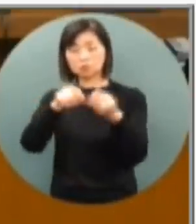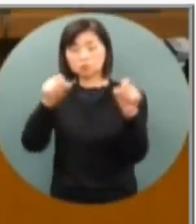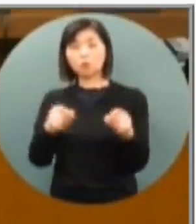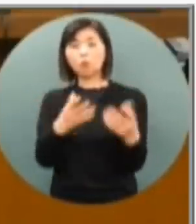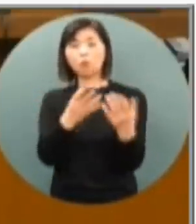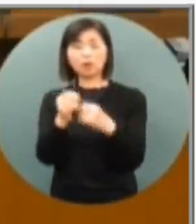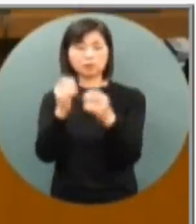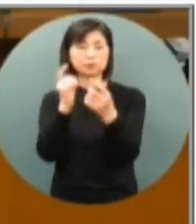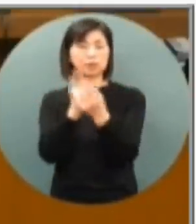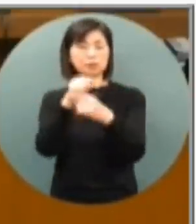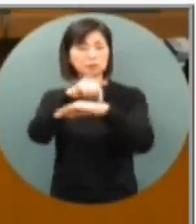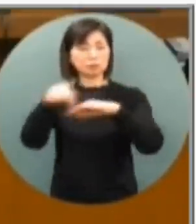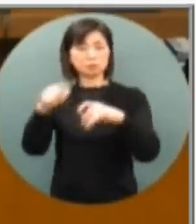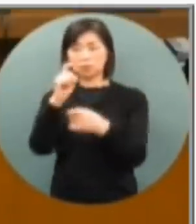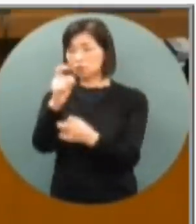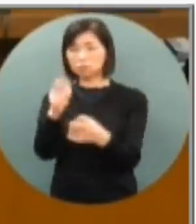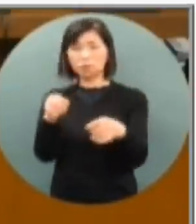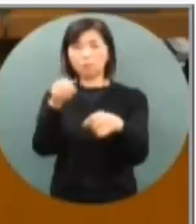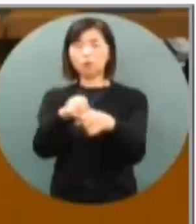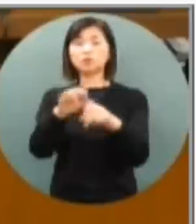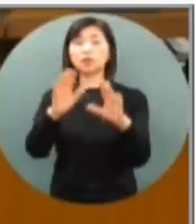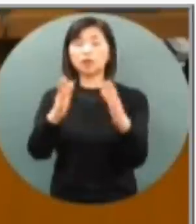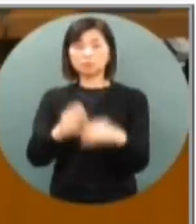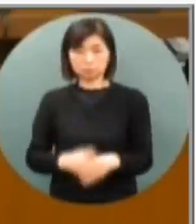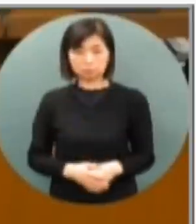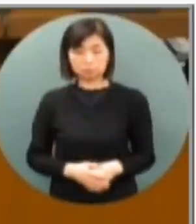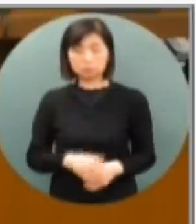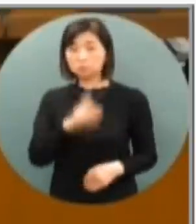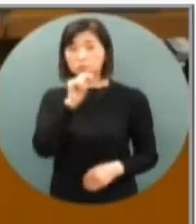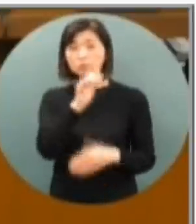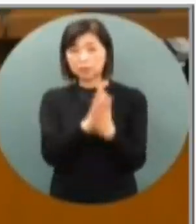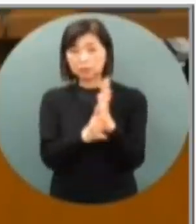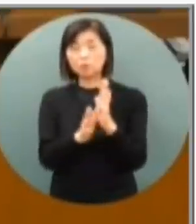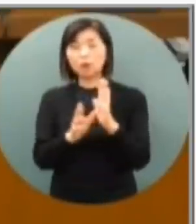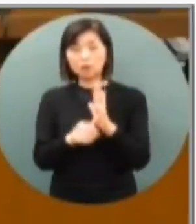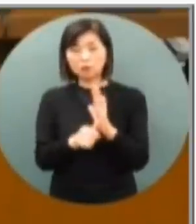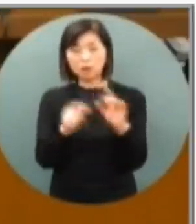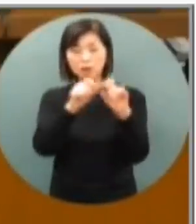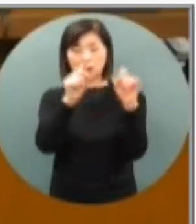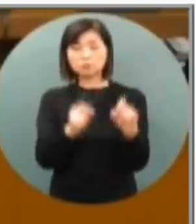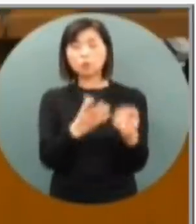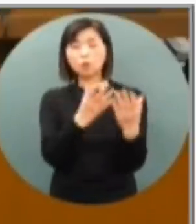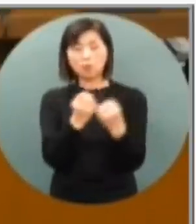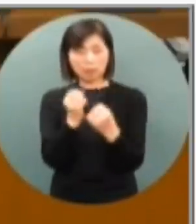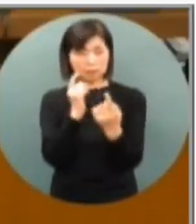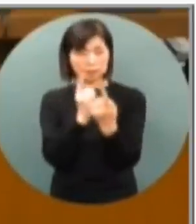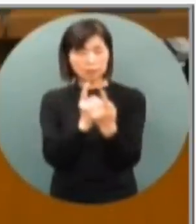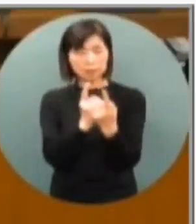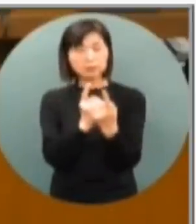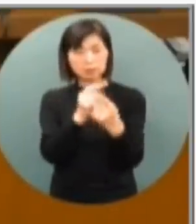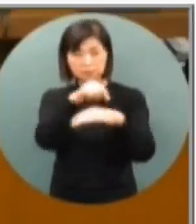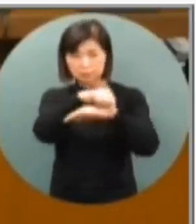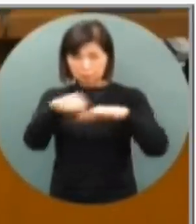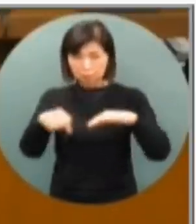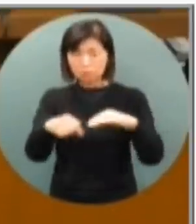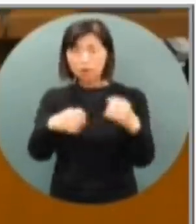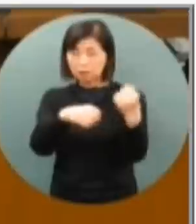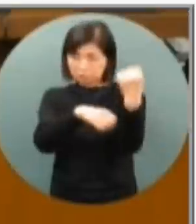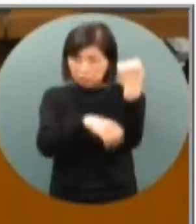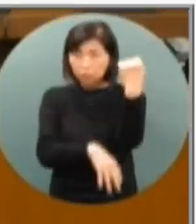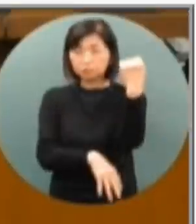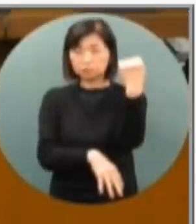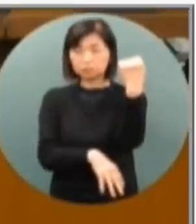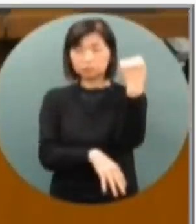ますが、まあ、本件の場合は童話対策はこの要、出発点であるということで、それを基本に一つにそ